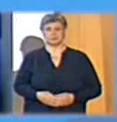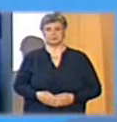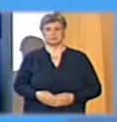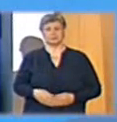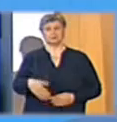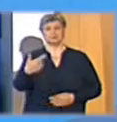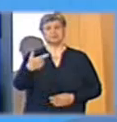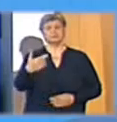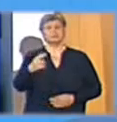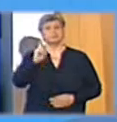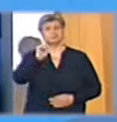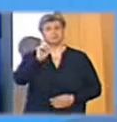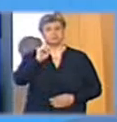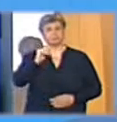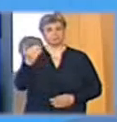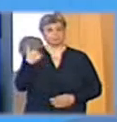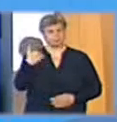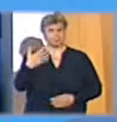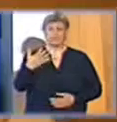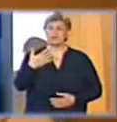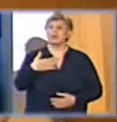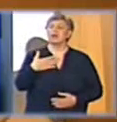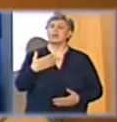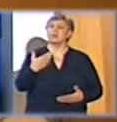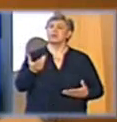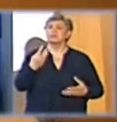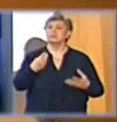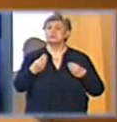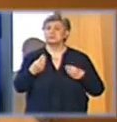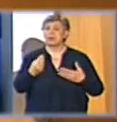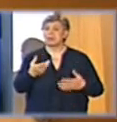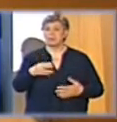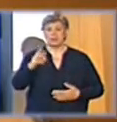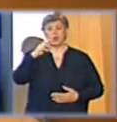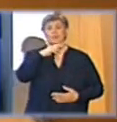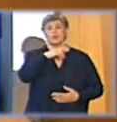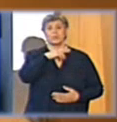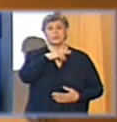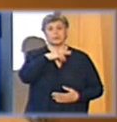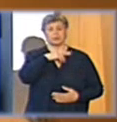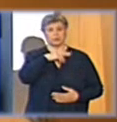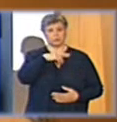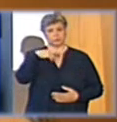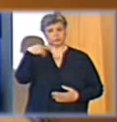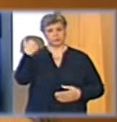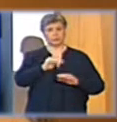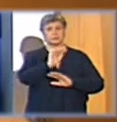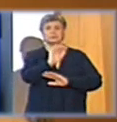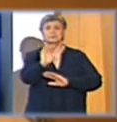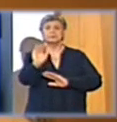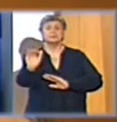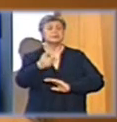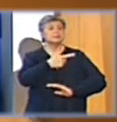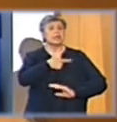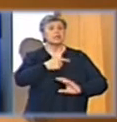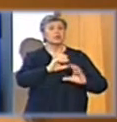Καντώνα από το Κόντρα. Ήθελα να ρωτήσω, κύριε εκπρόσωπε, αν ο Πρωθυπουργός, αν είναι στις προθέσεις του να ενημερώσει τους πολιτικούς αρχηγούς είτε κατά